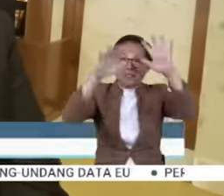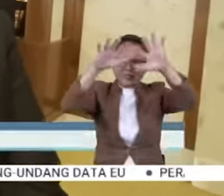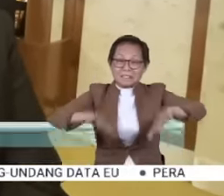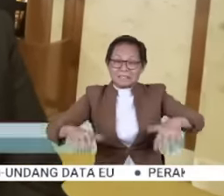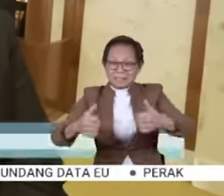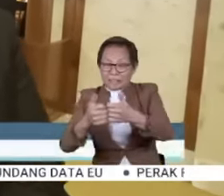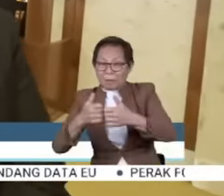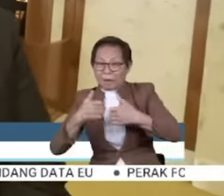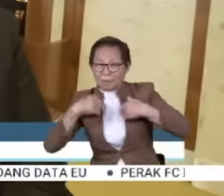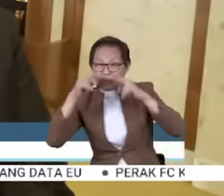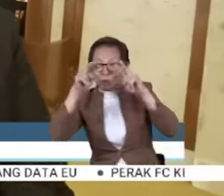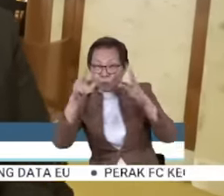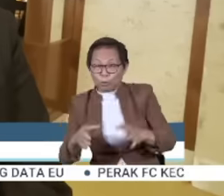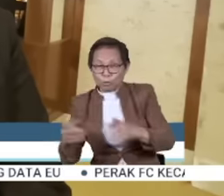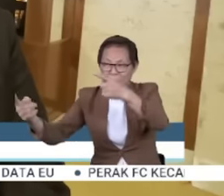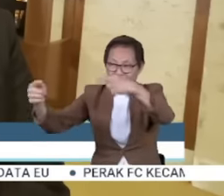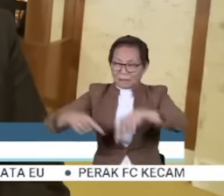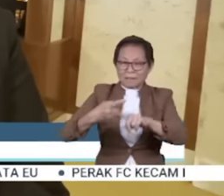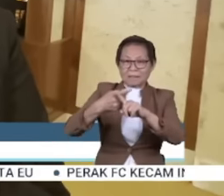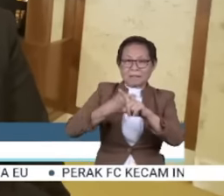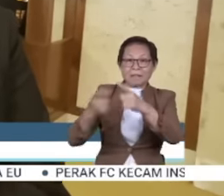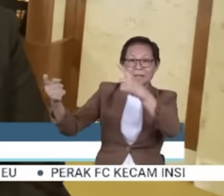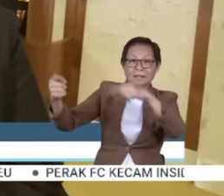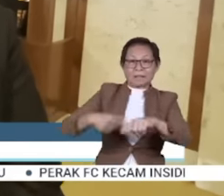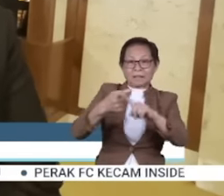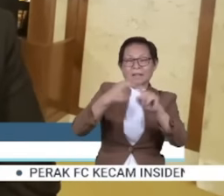yang datang dari Indonesia